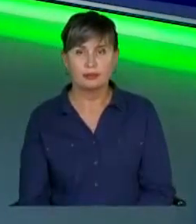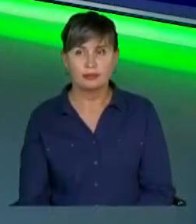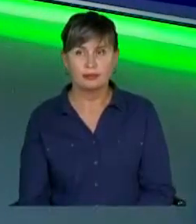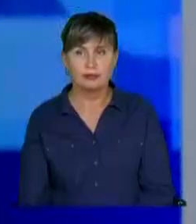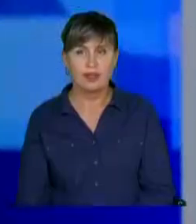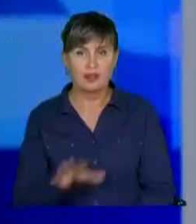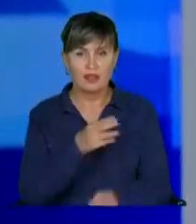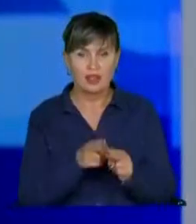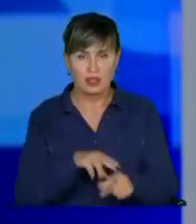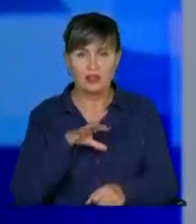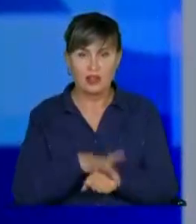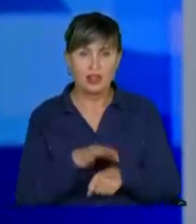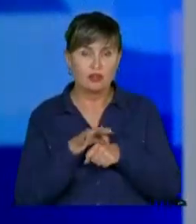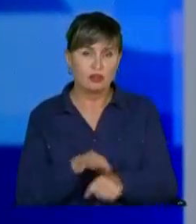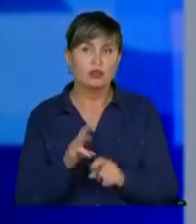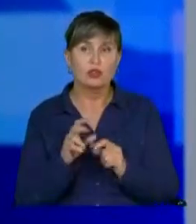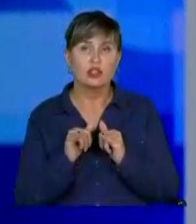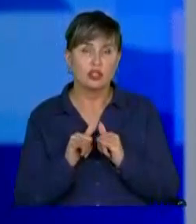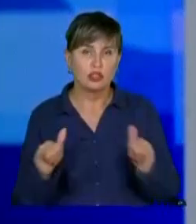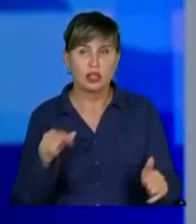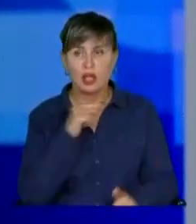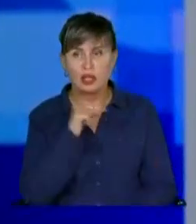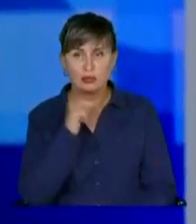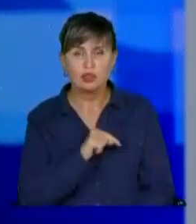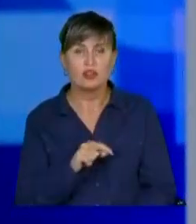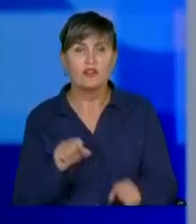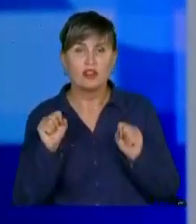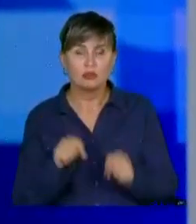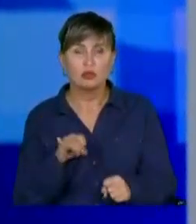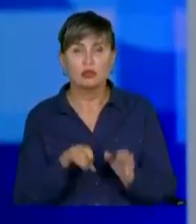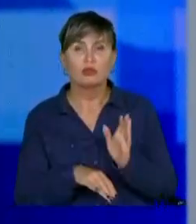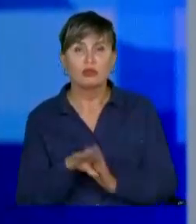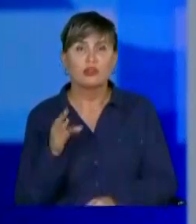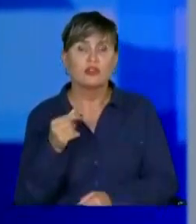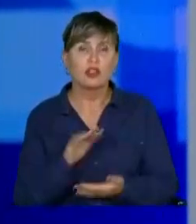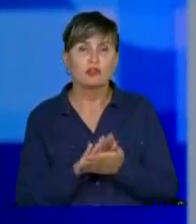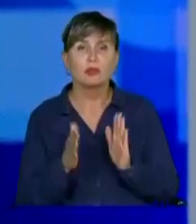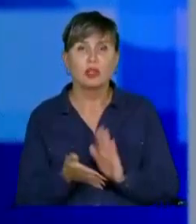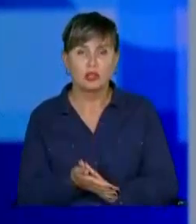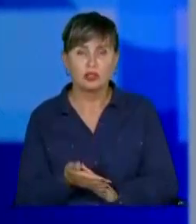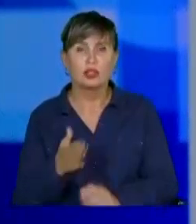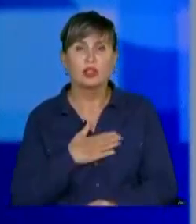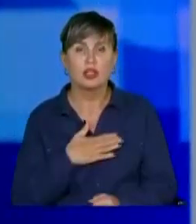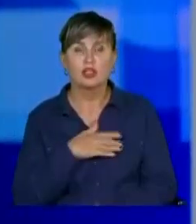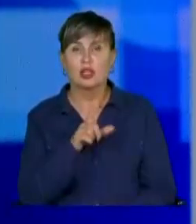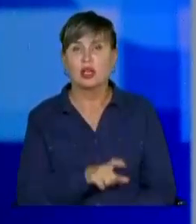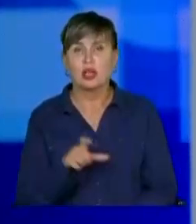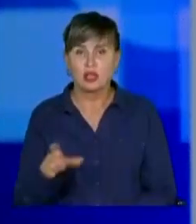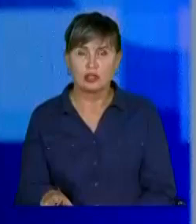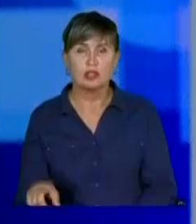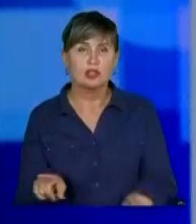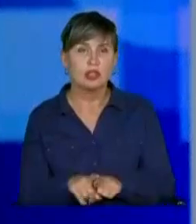Все эти факторы ведут к расширению экономических возможностей и улучшению финансового положения наших горожан.